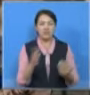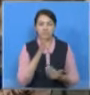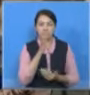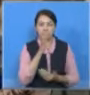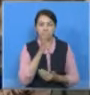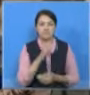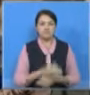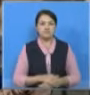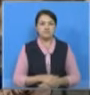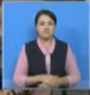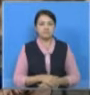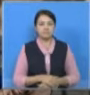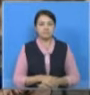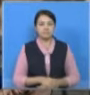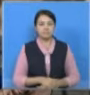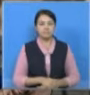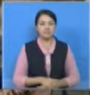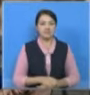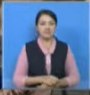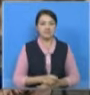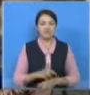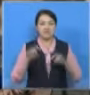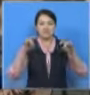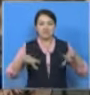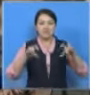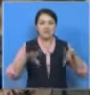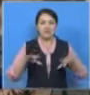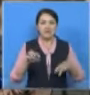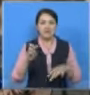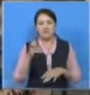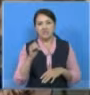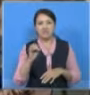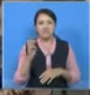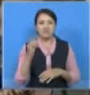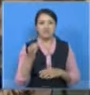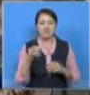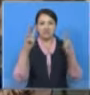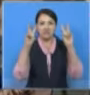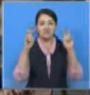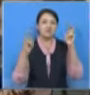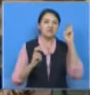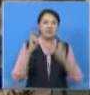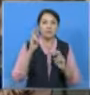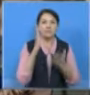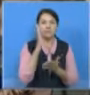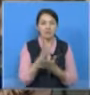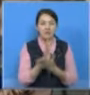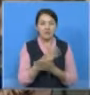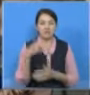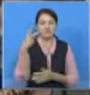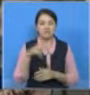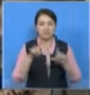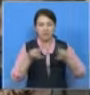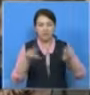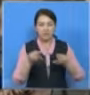уақытта мында сети ресторанында Леди Шеф деген цехім бар. Қазіргі уақытта 20